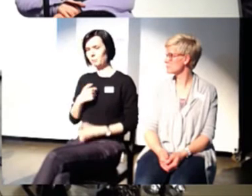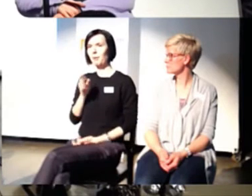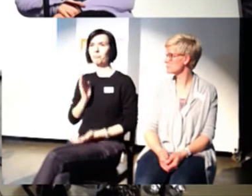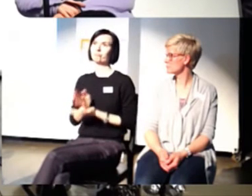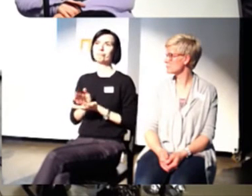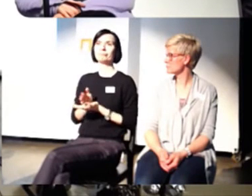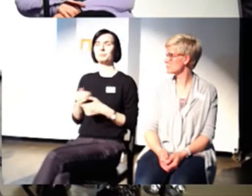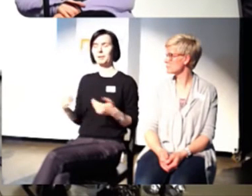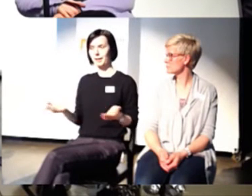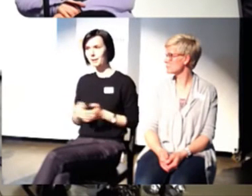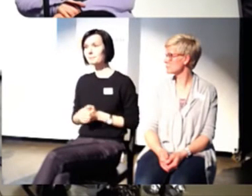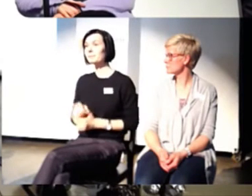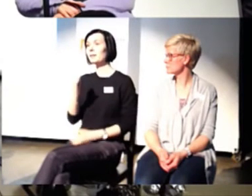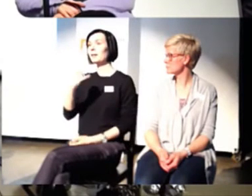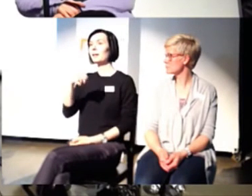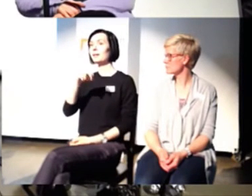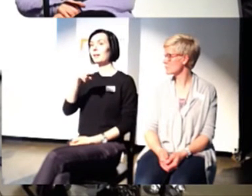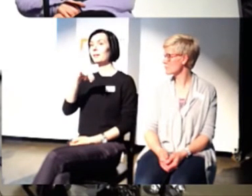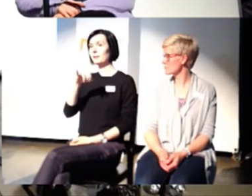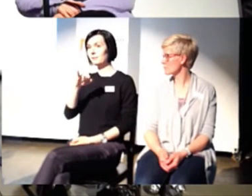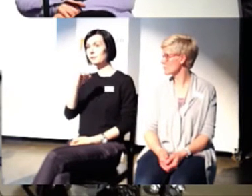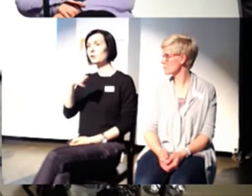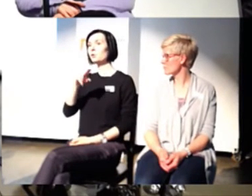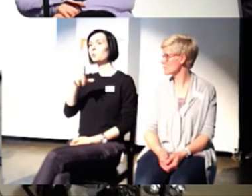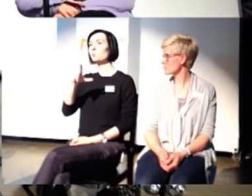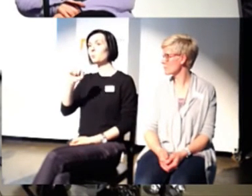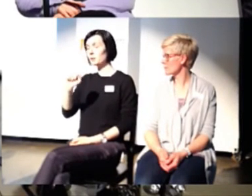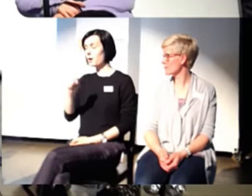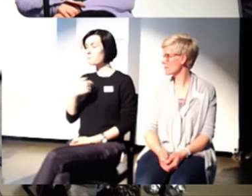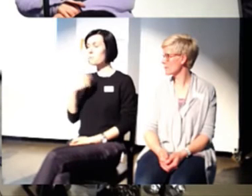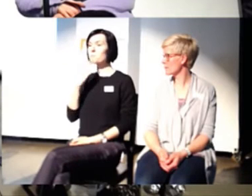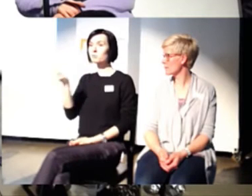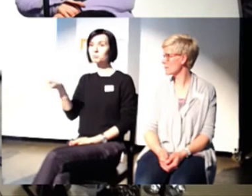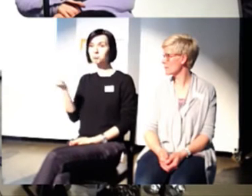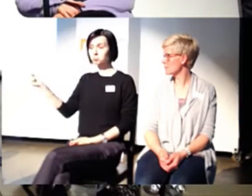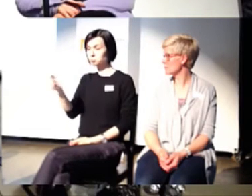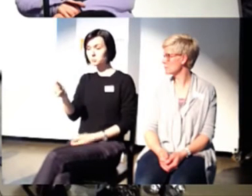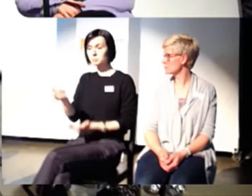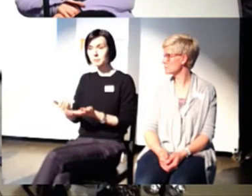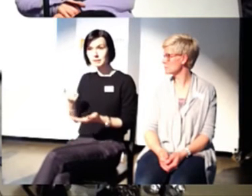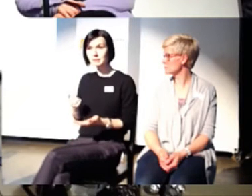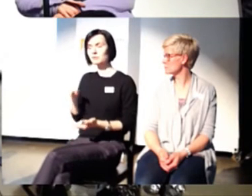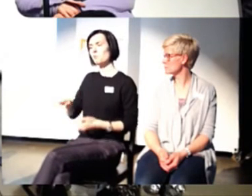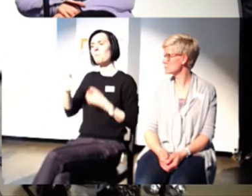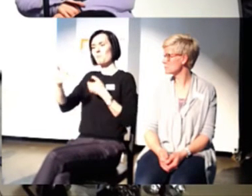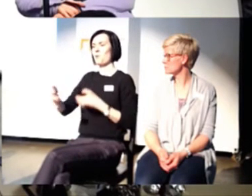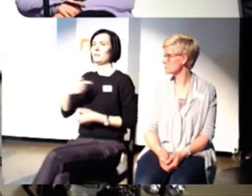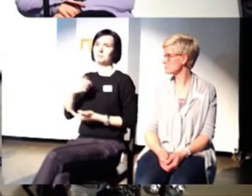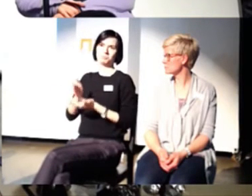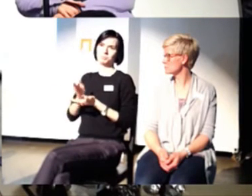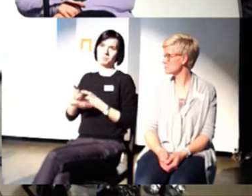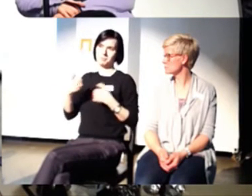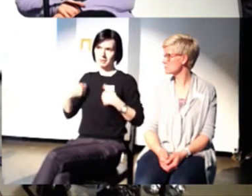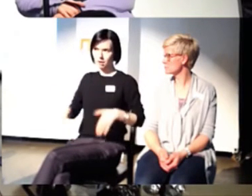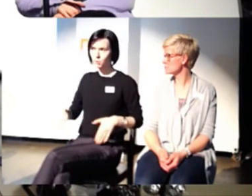pyysin Jenni-Julia mukaan sen takia, kun mä en halua olla puolestaan puhuja. Sen takia olisikin ollut tosi